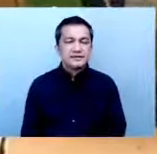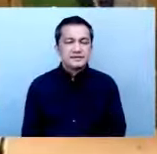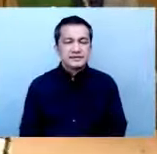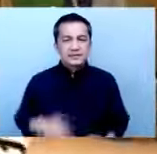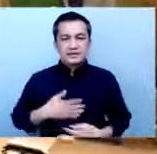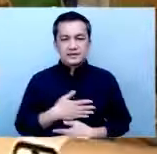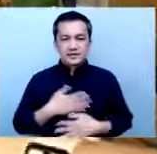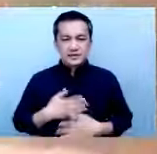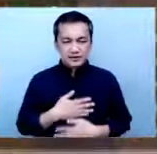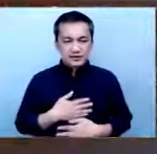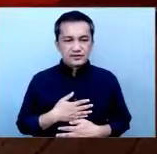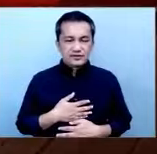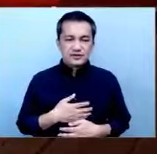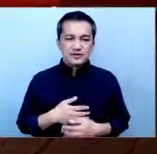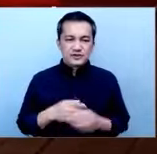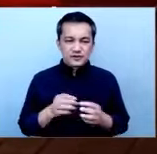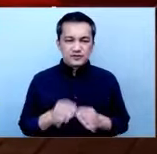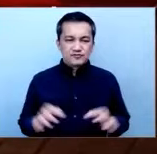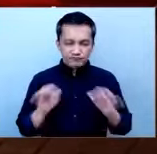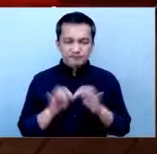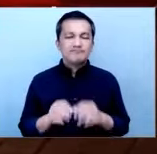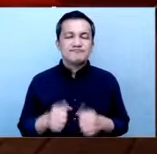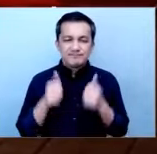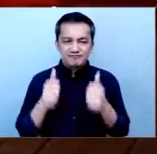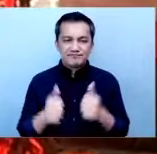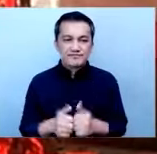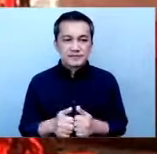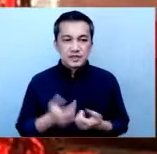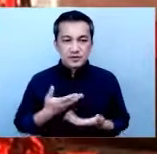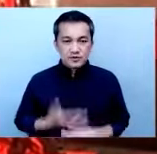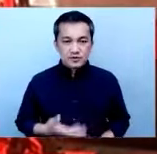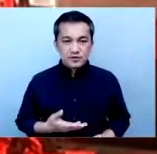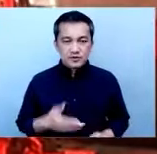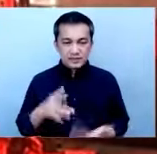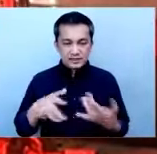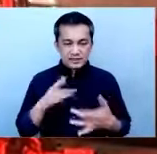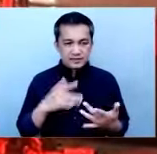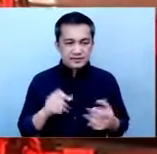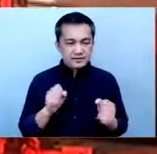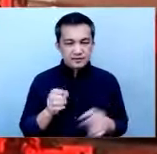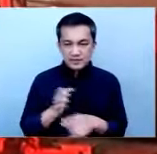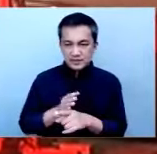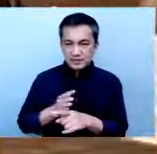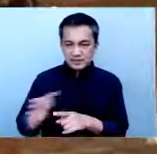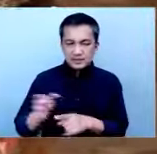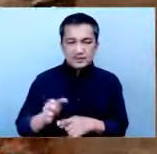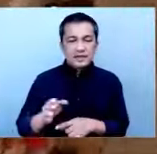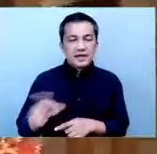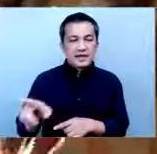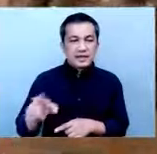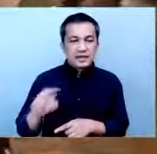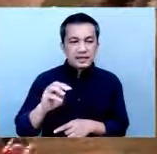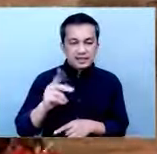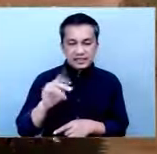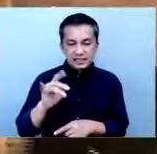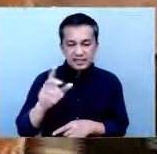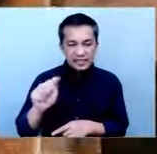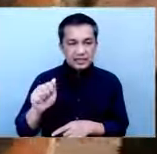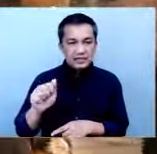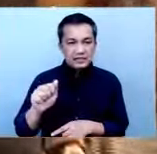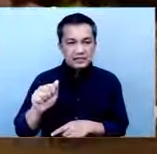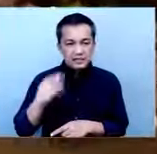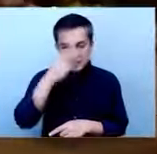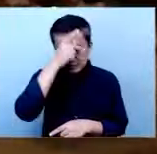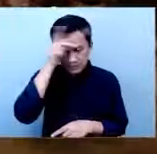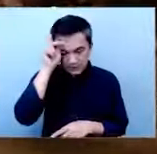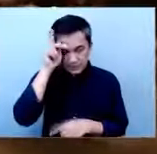enjoy, sulit talaga. Kung nagutom naman sa kakalibot, pwedeng dumiretso sa Maynilaw sa Kartilya ng Katipunan. Ilang metro